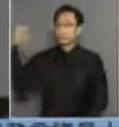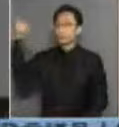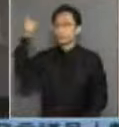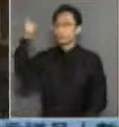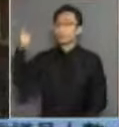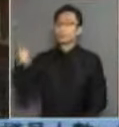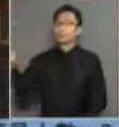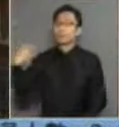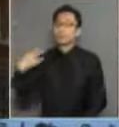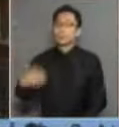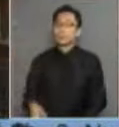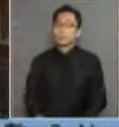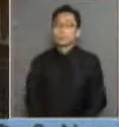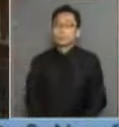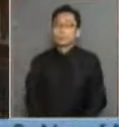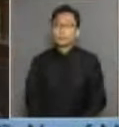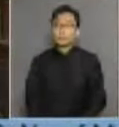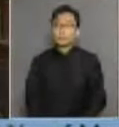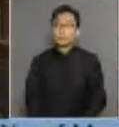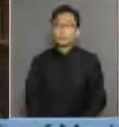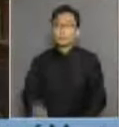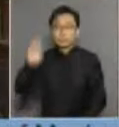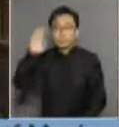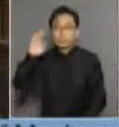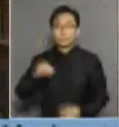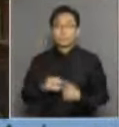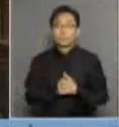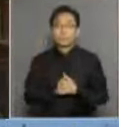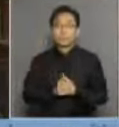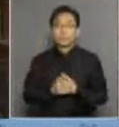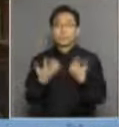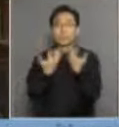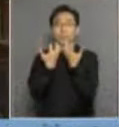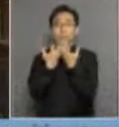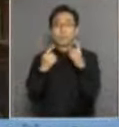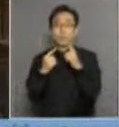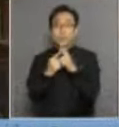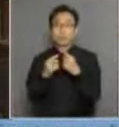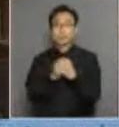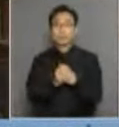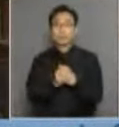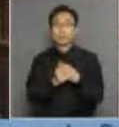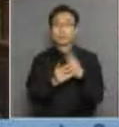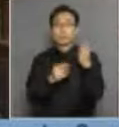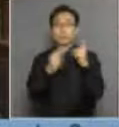梁国燕咩问题？ 议会夠人数173，唔該。